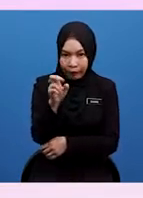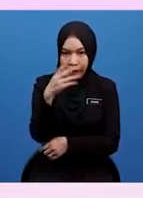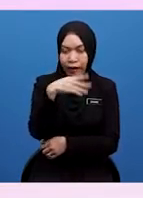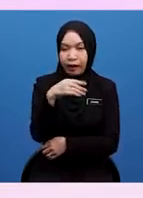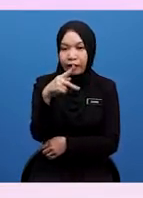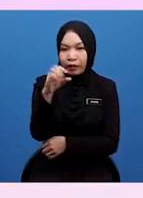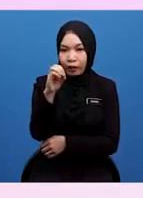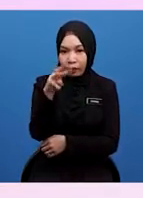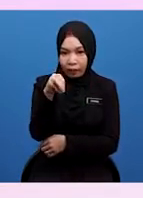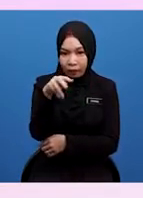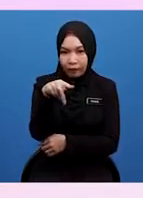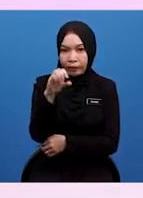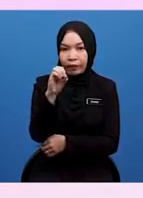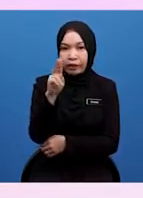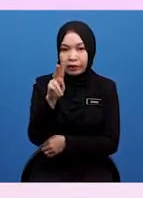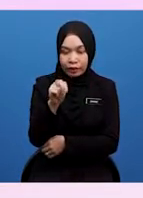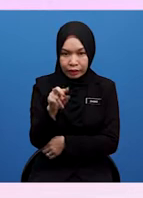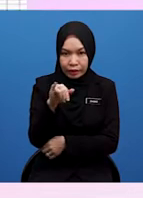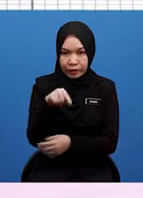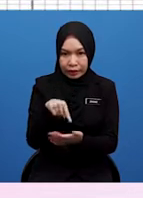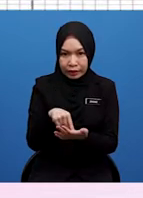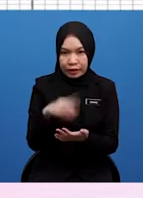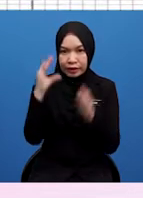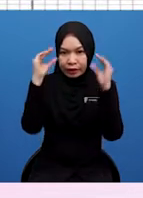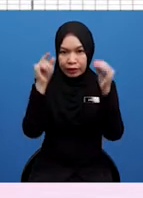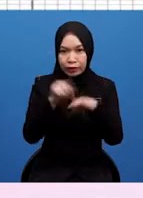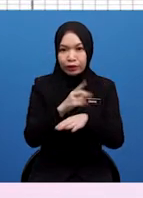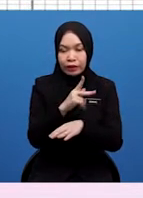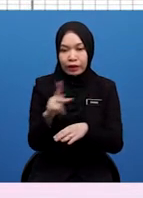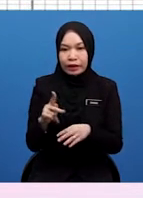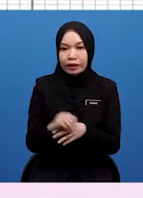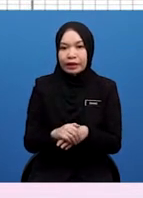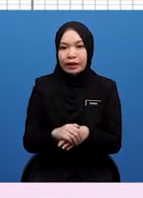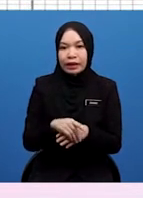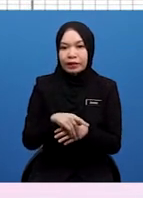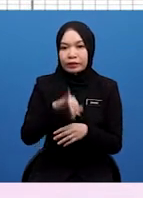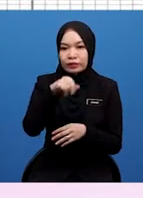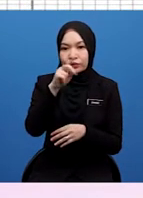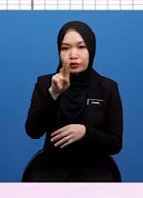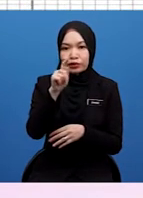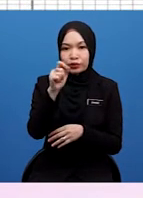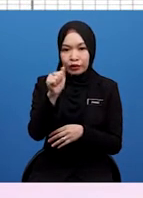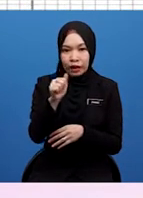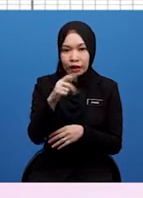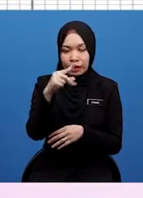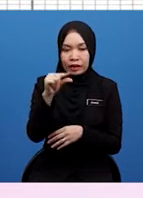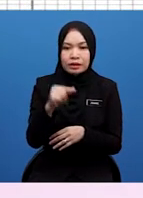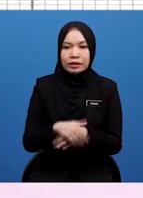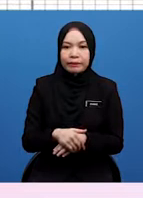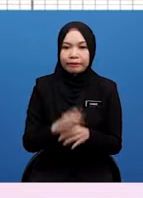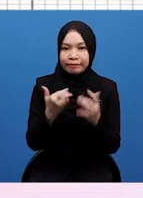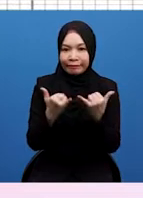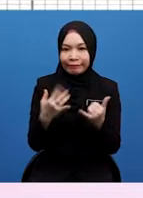25 juta kilogram. Sekarang, kita sudah boleh menghasilkan graf